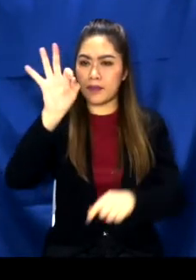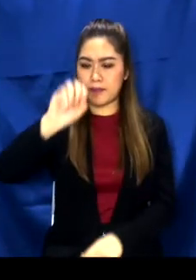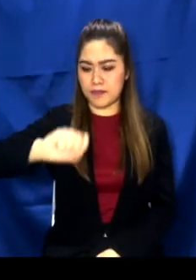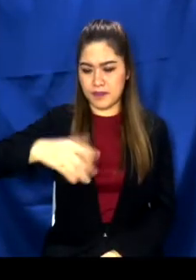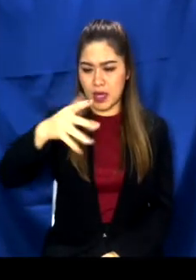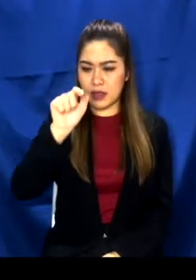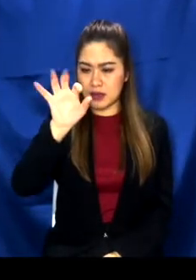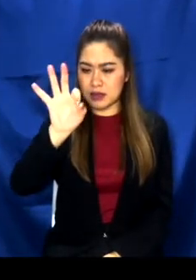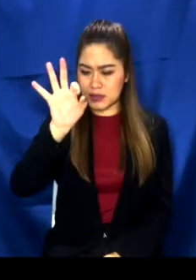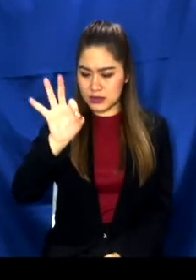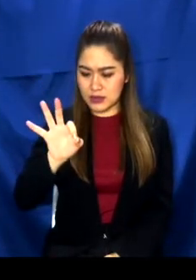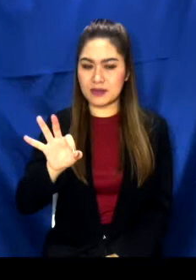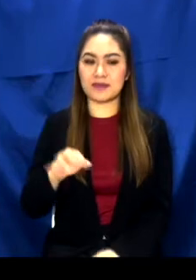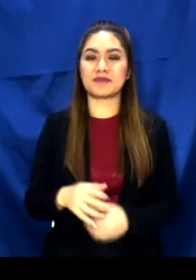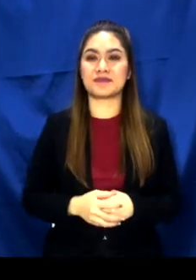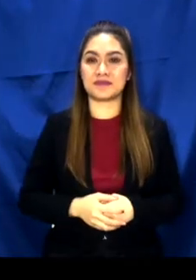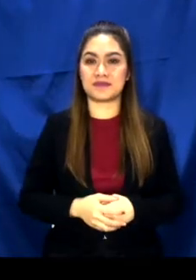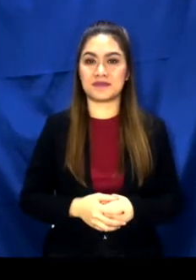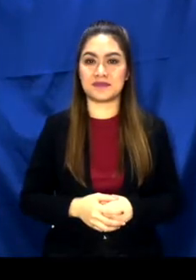คะเดี๋ยวนี้ขอขยับหน่อย